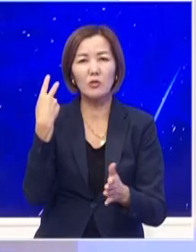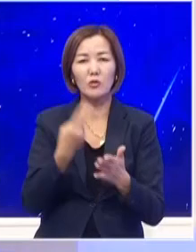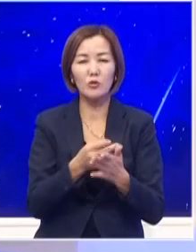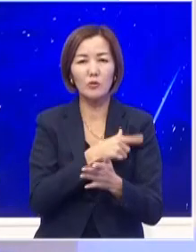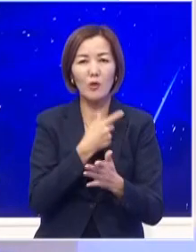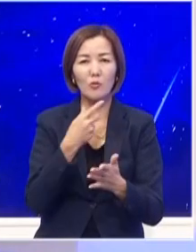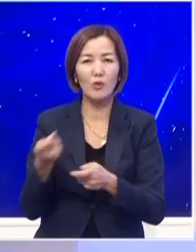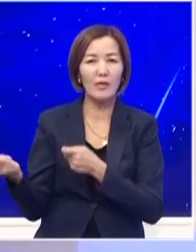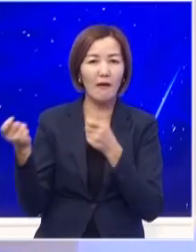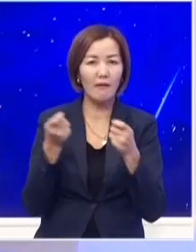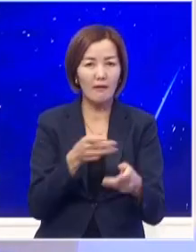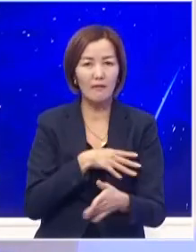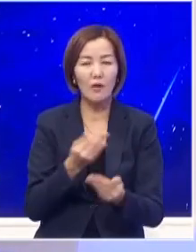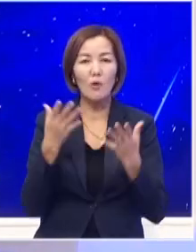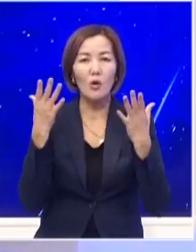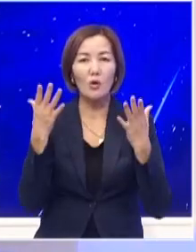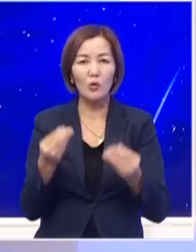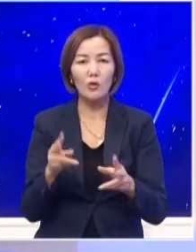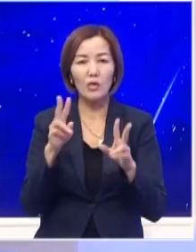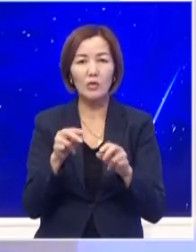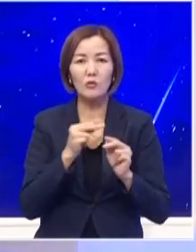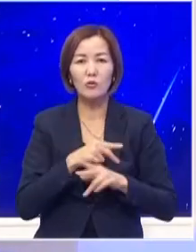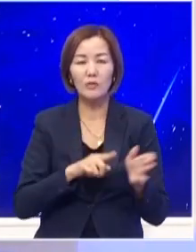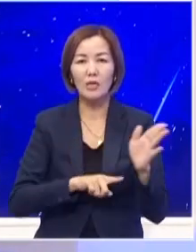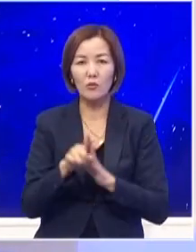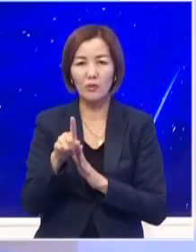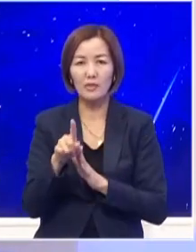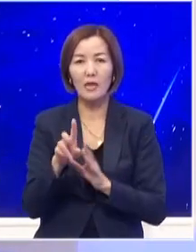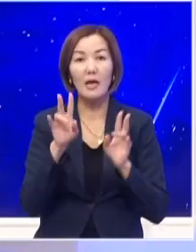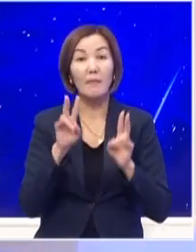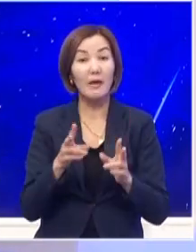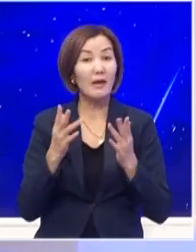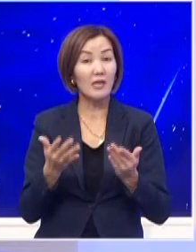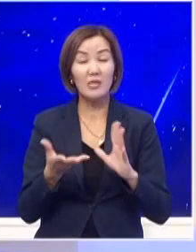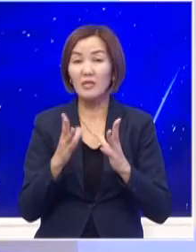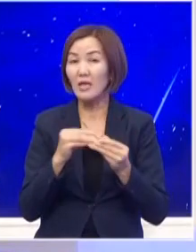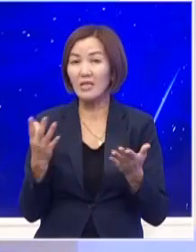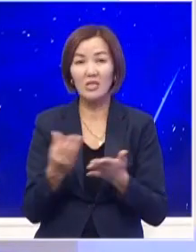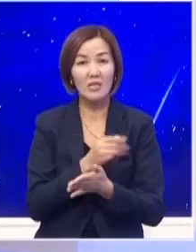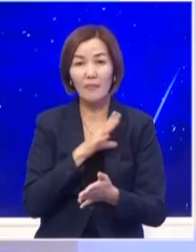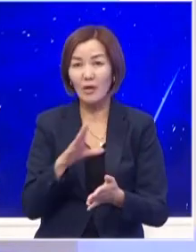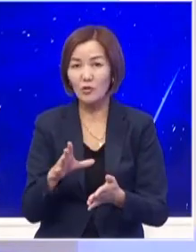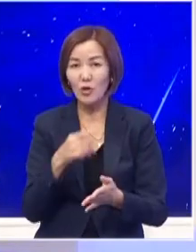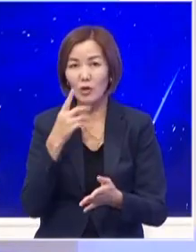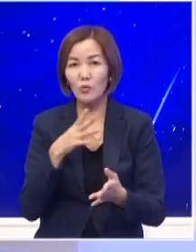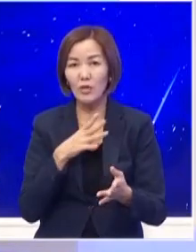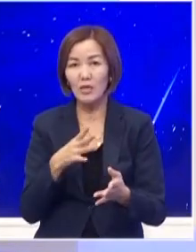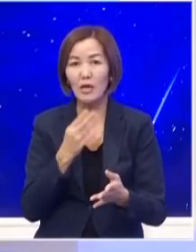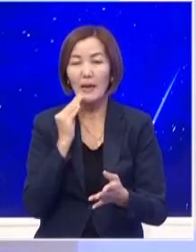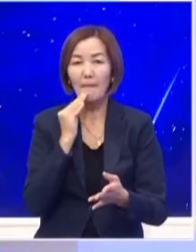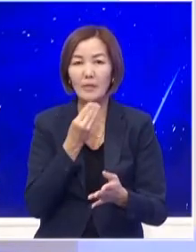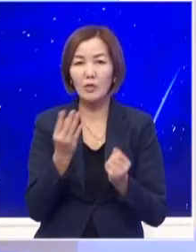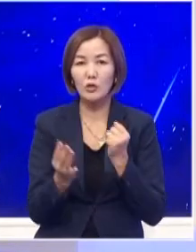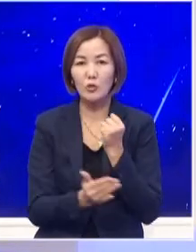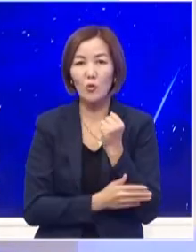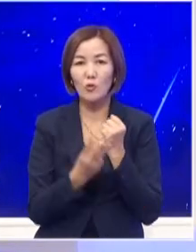ауруханаға жеткізілді. Бүгінде жыртқышты іздеу жұмыстары ұйымдастырылған. Бірақ әзірге нәтиже шықпады. Айта кету керек, бұл Мысырдағы соңғы